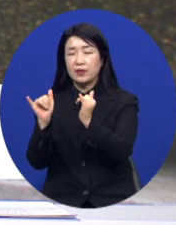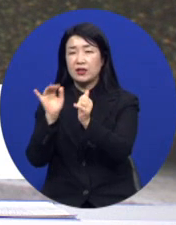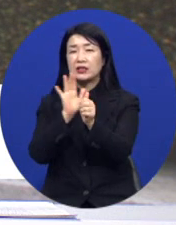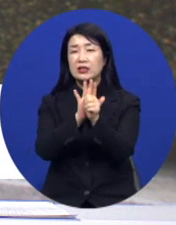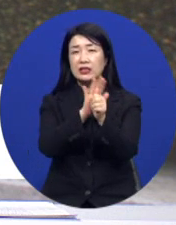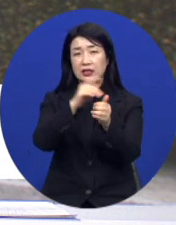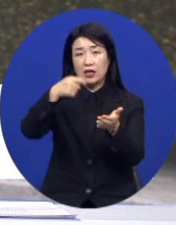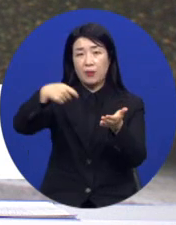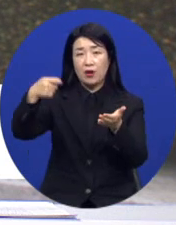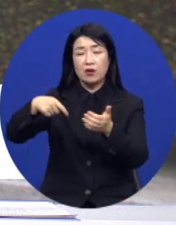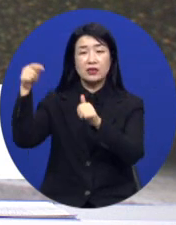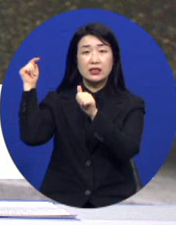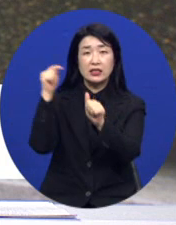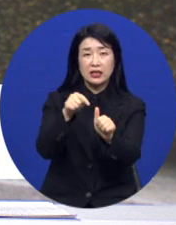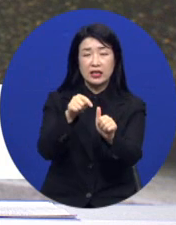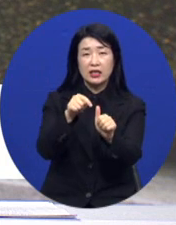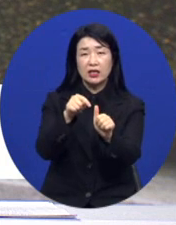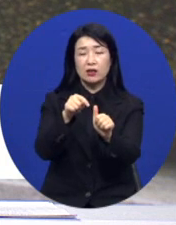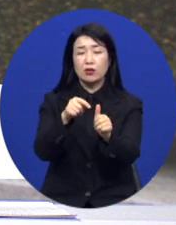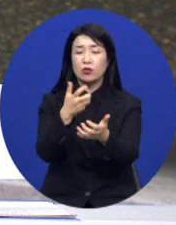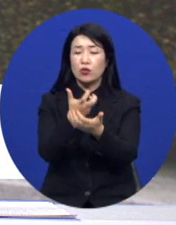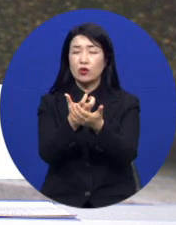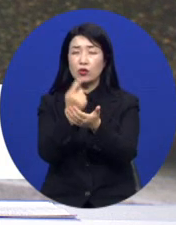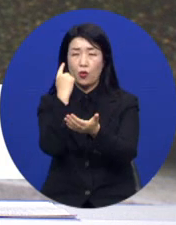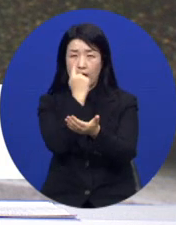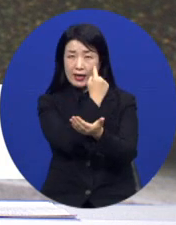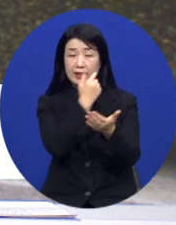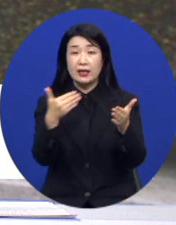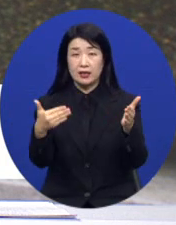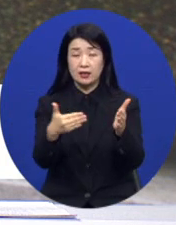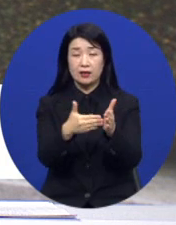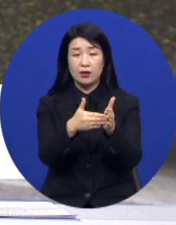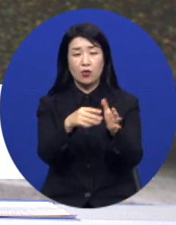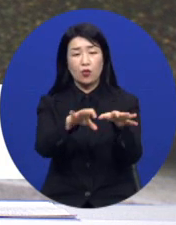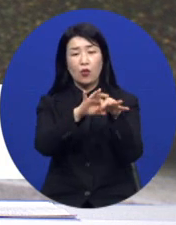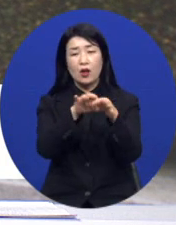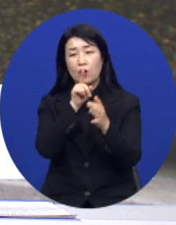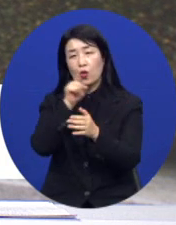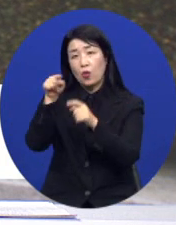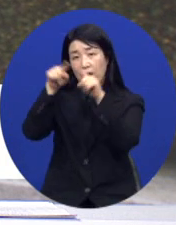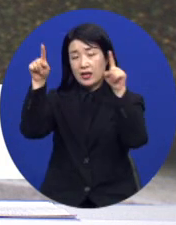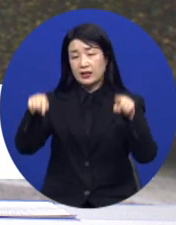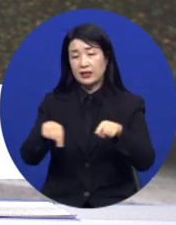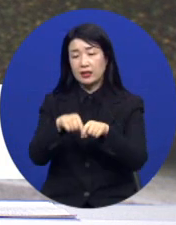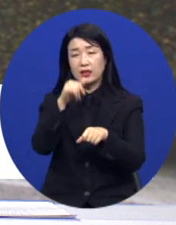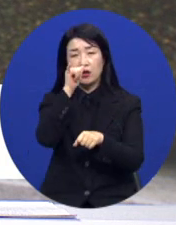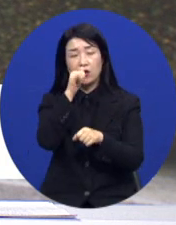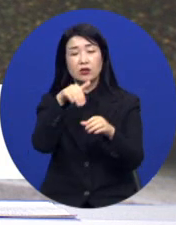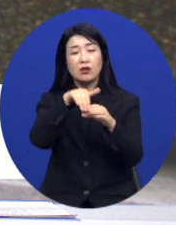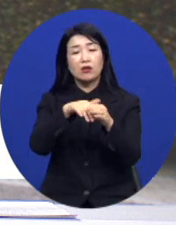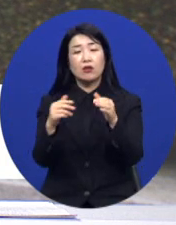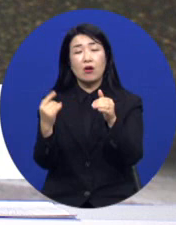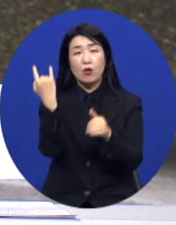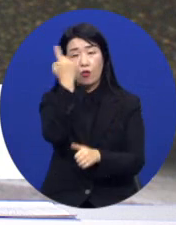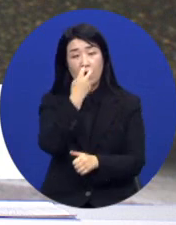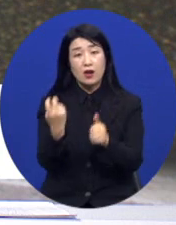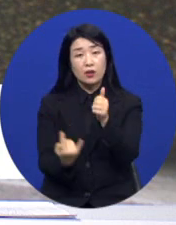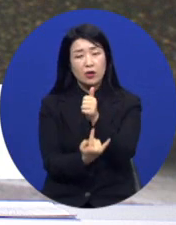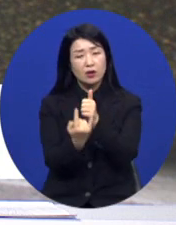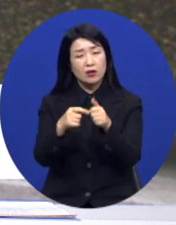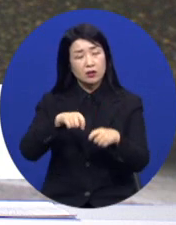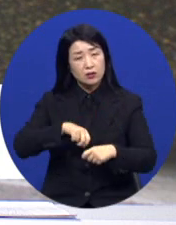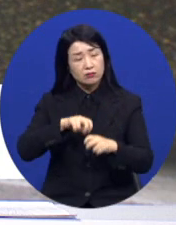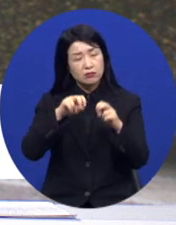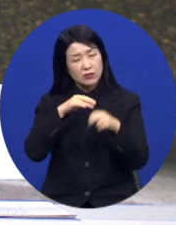지지 서명을 하도록 한 문건이 확인됐습니다. 관련 고발장을 접수한 제주도선거관리위원회는